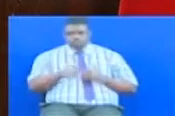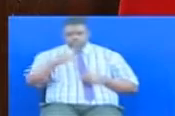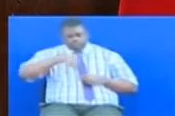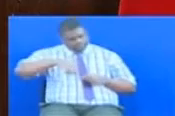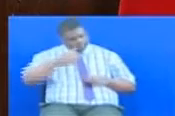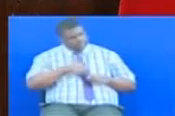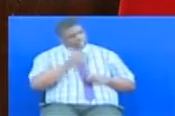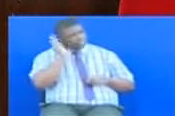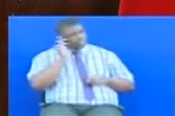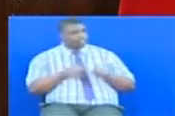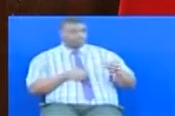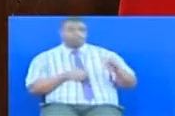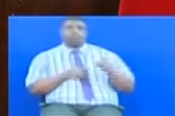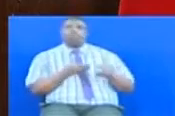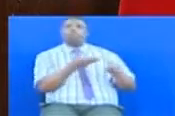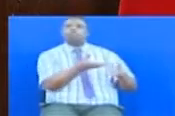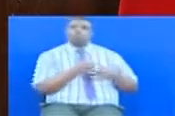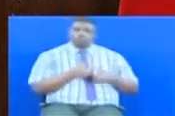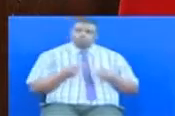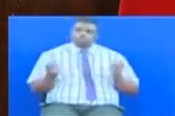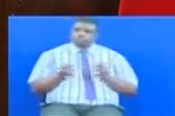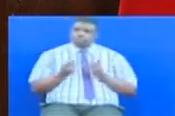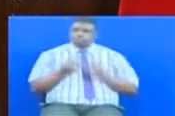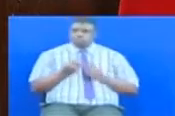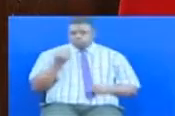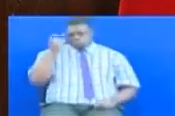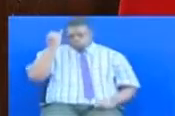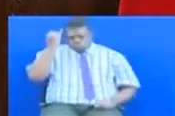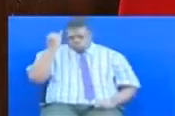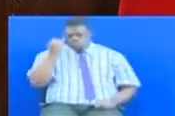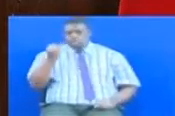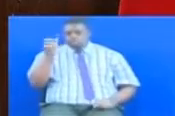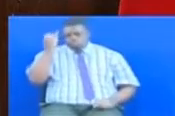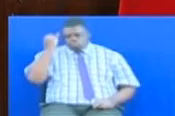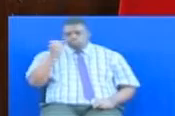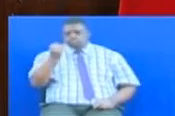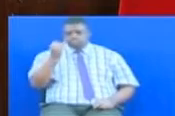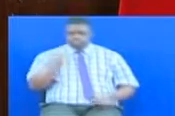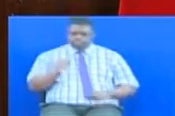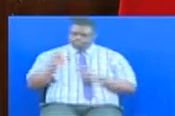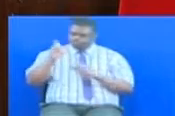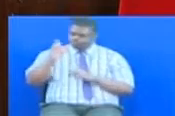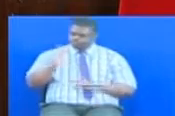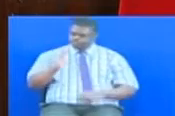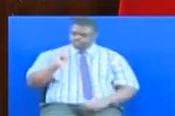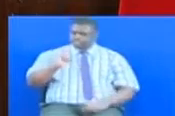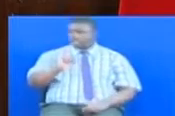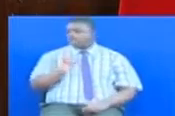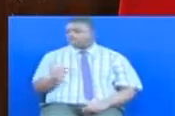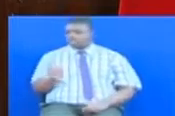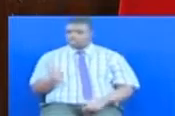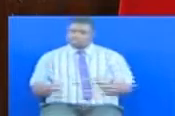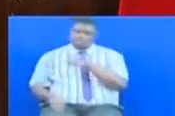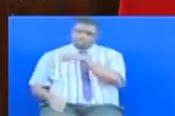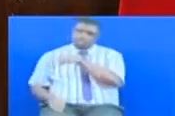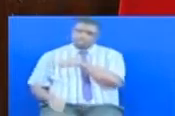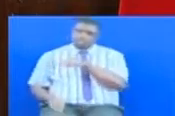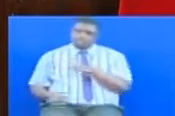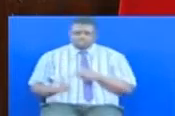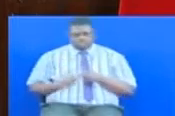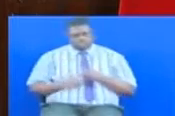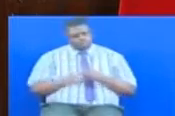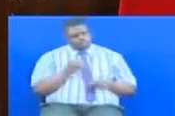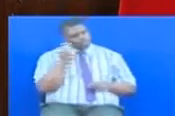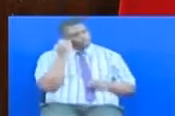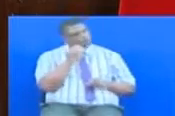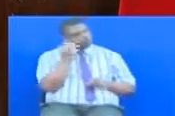serikali tunachukua kulingana na ushauri wa mkaguzi mkuu kwa maana ya CAG, lakini pia maoni